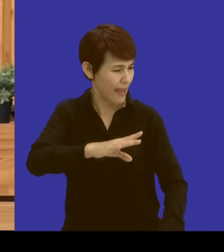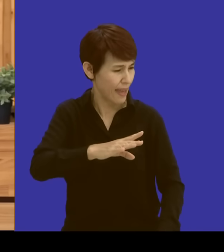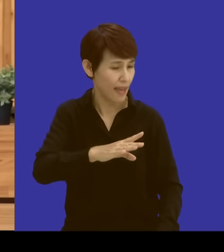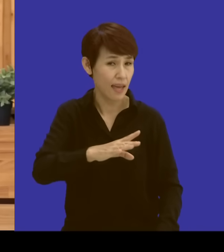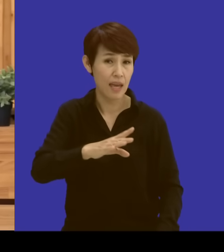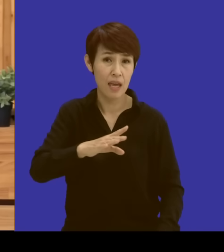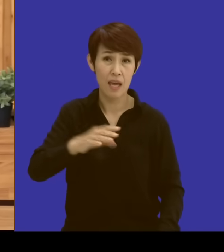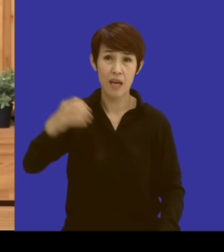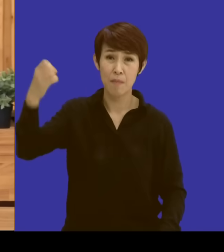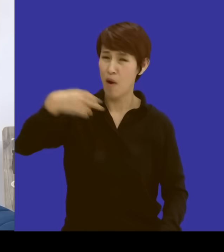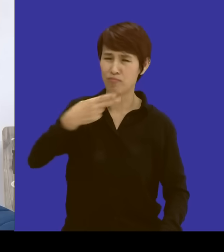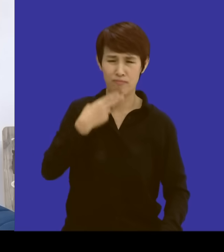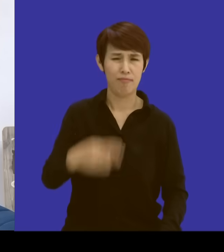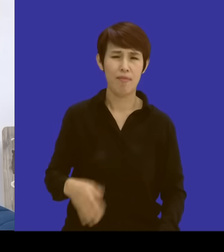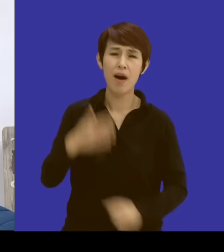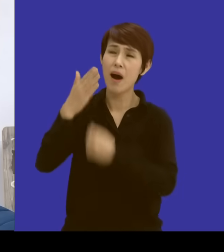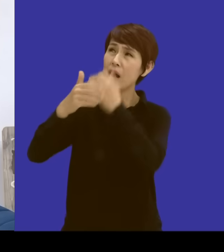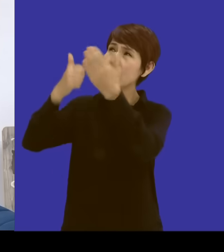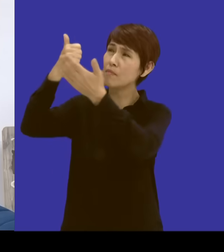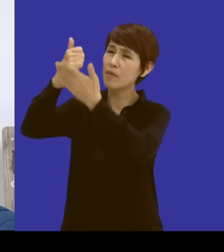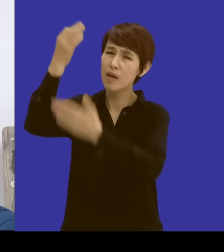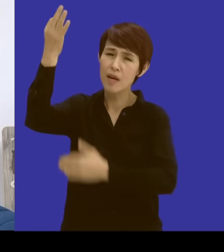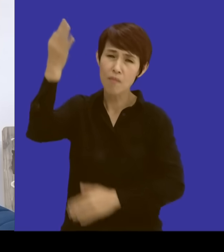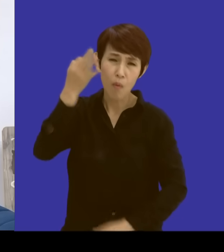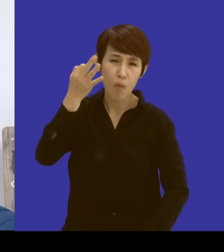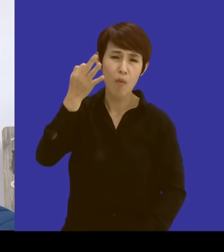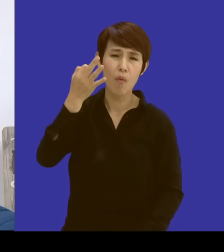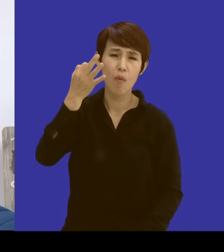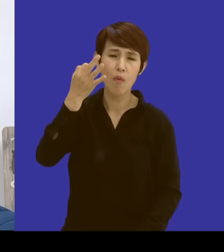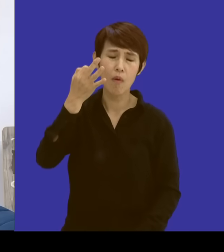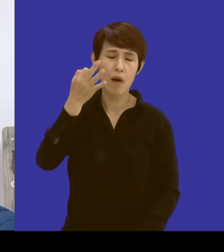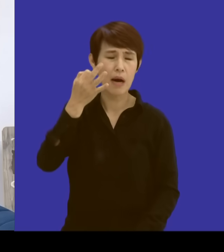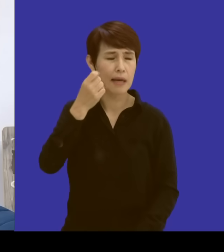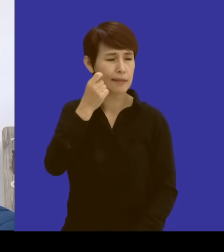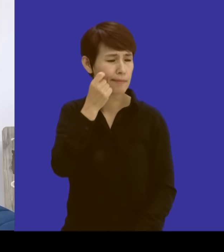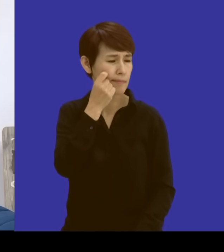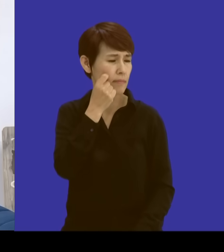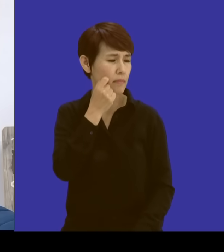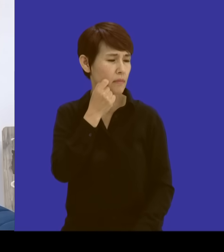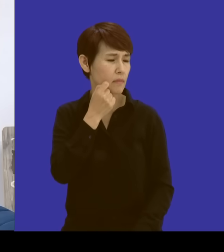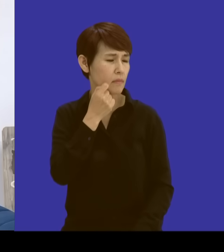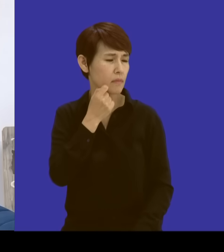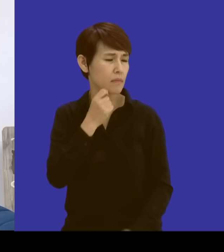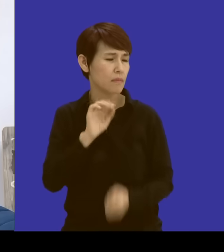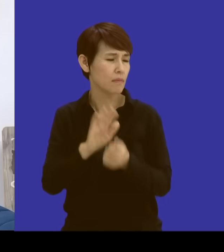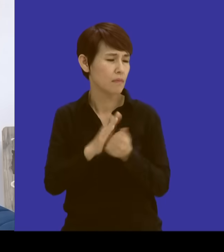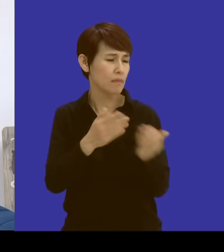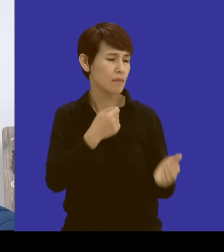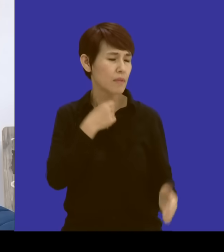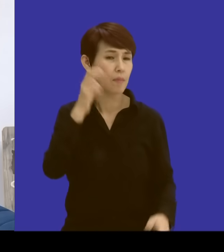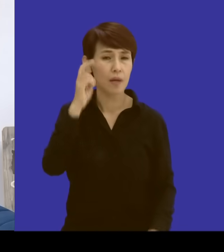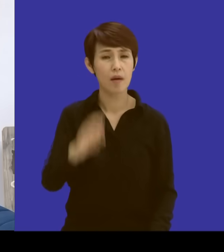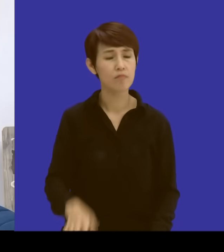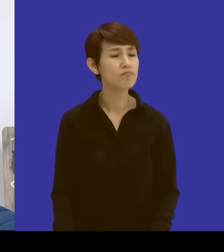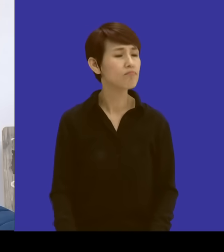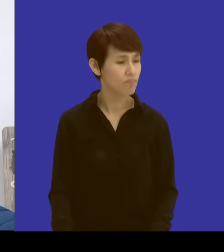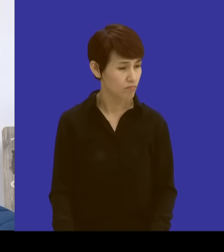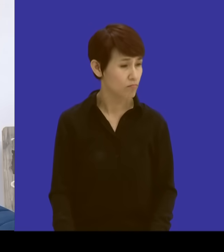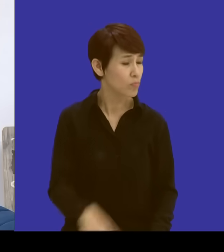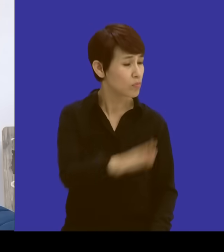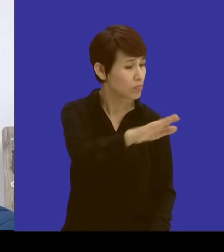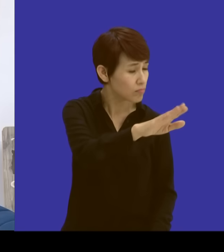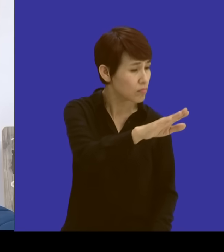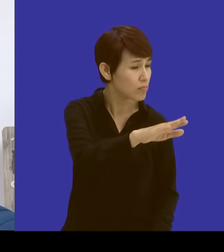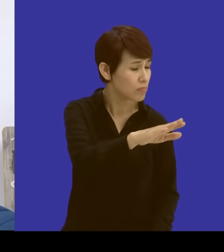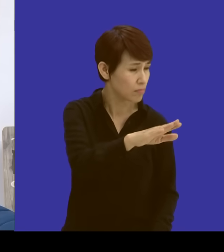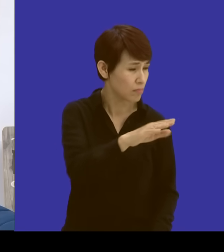아니시죠. 그렇죠. 얼마나 저를 안타깝게 바라보시겠어요. 제 인생을 다 아실 텐데 그렇죠. 너가 이 일로